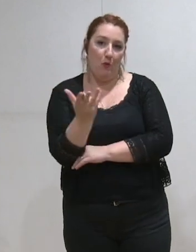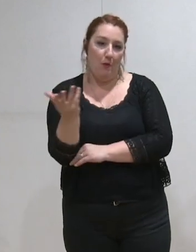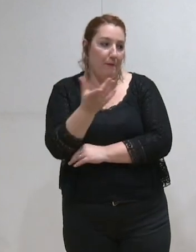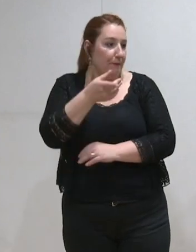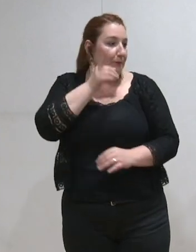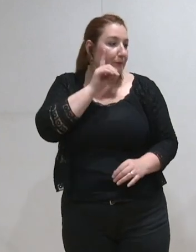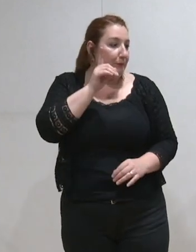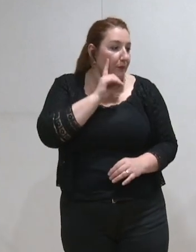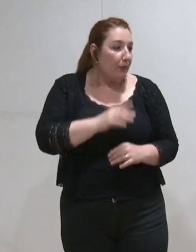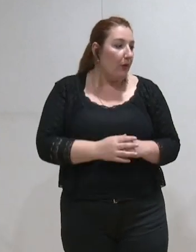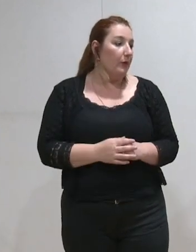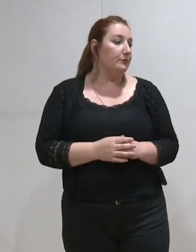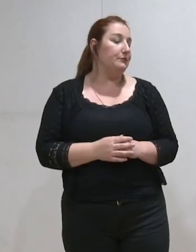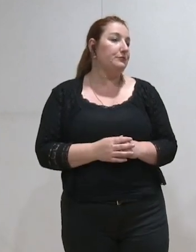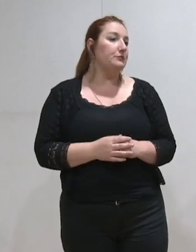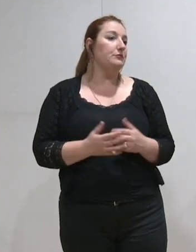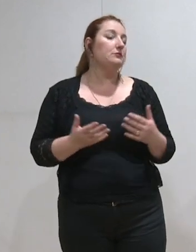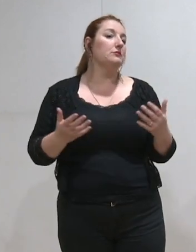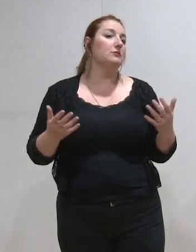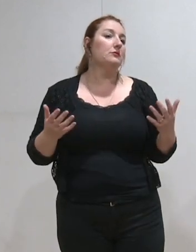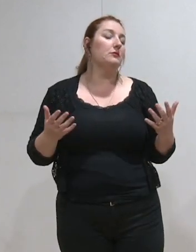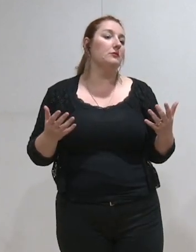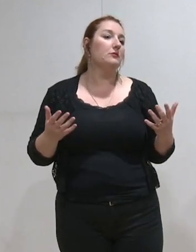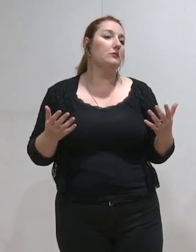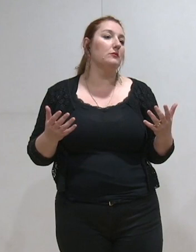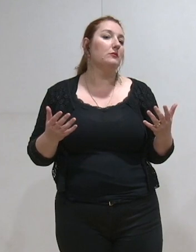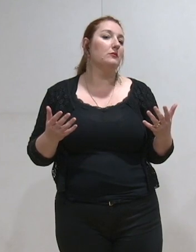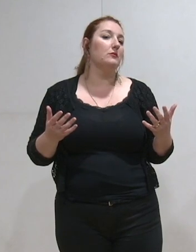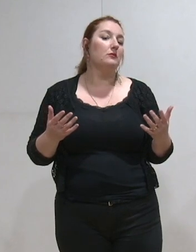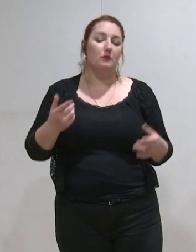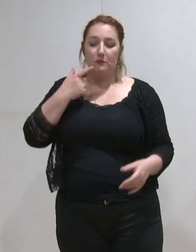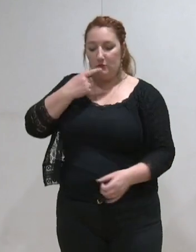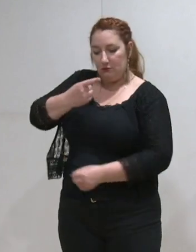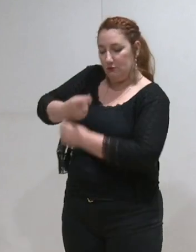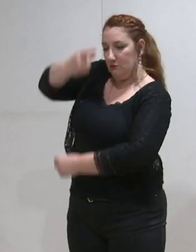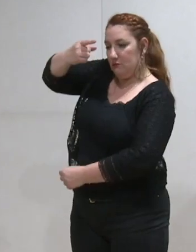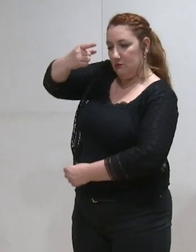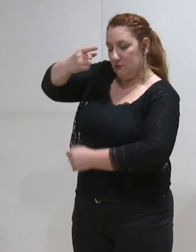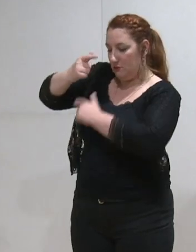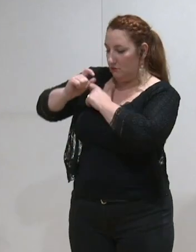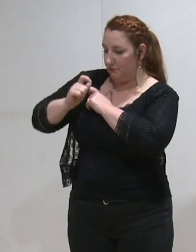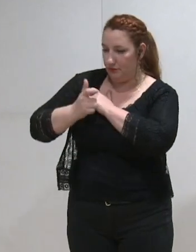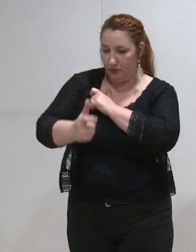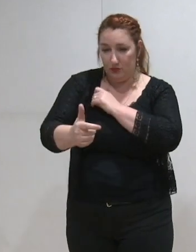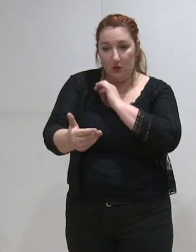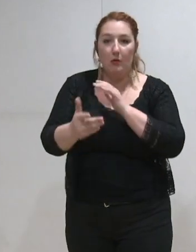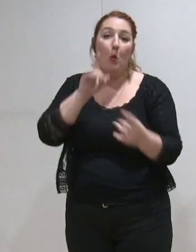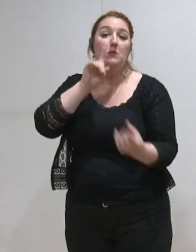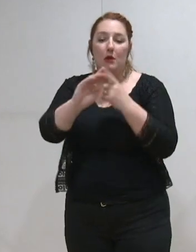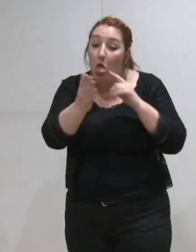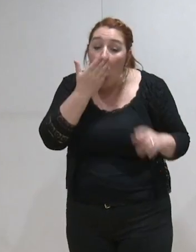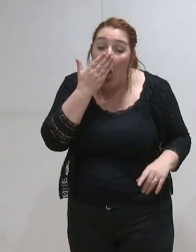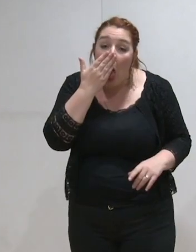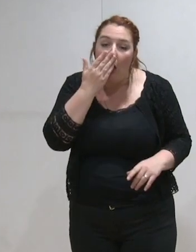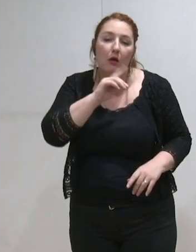où on fixe un impératif pour atteindre cet objectif trop proche évidemment contte